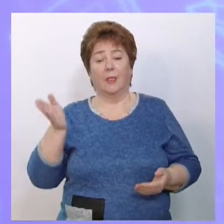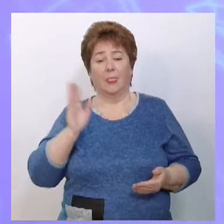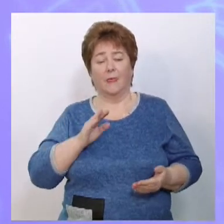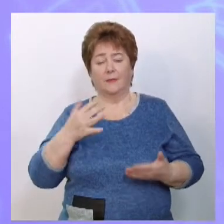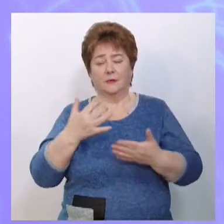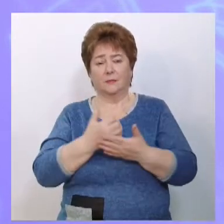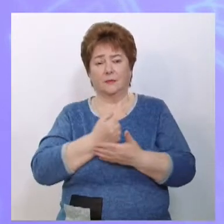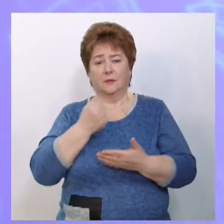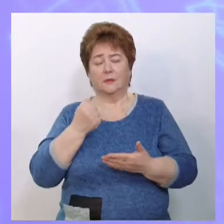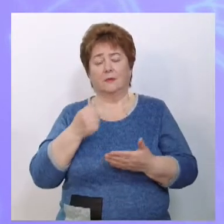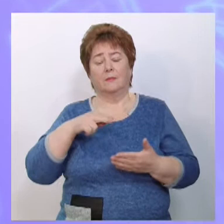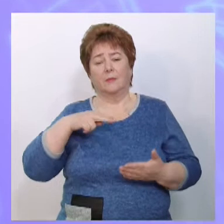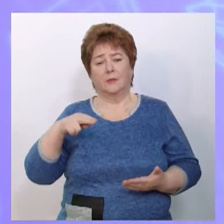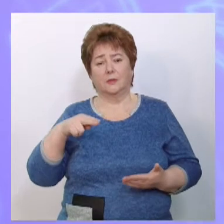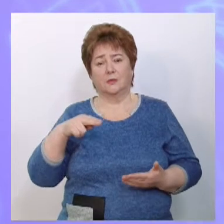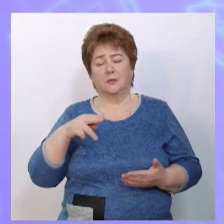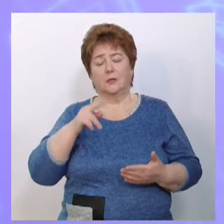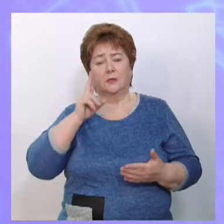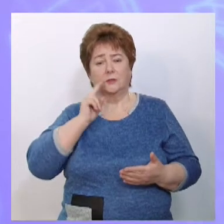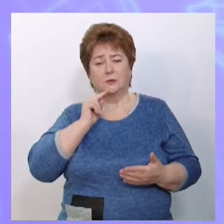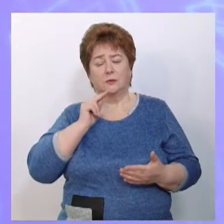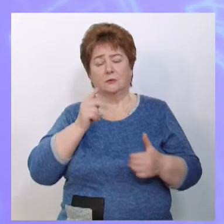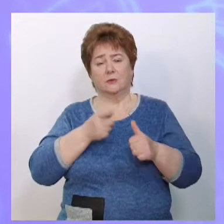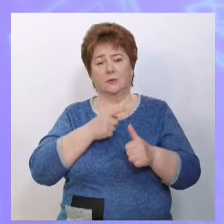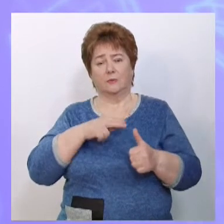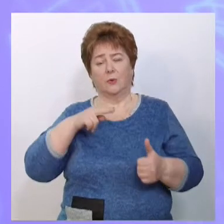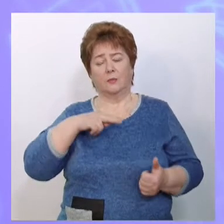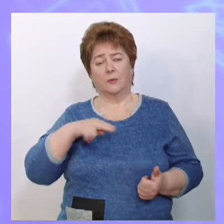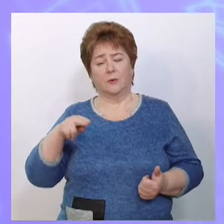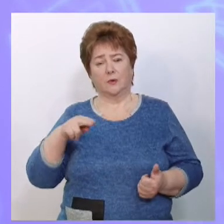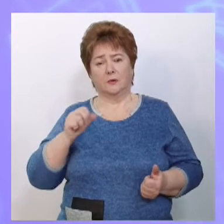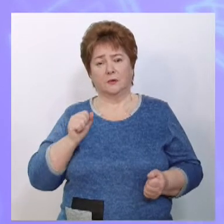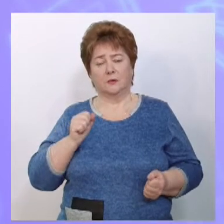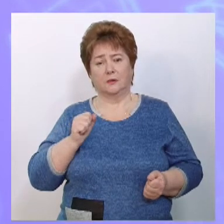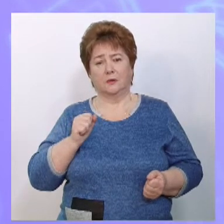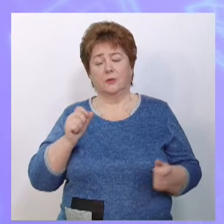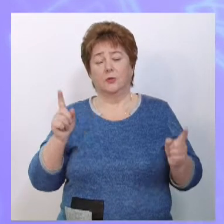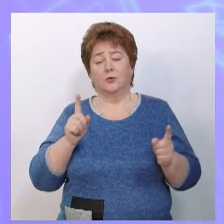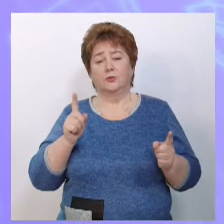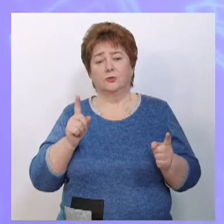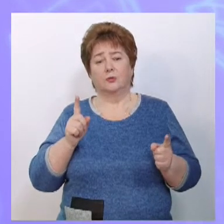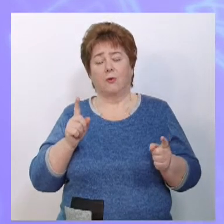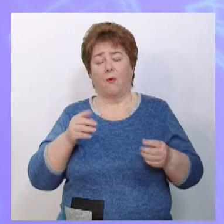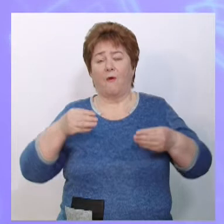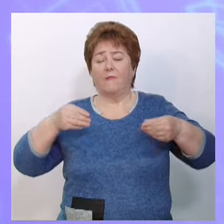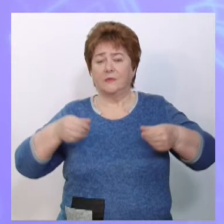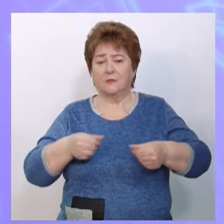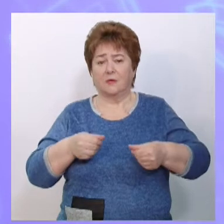Давайте определим падеж и число имен прилагательных. Что?